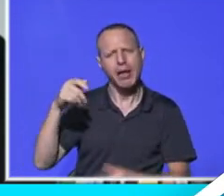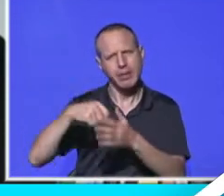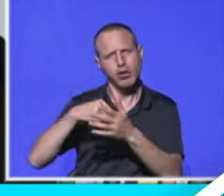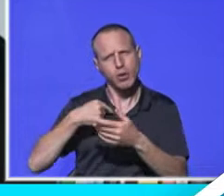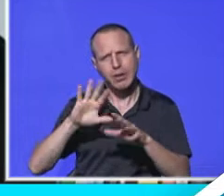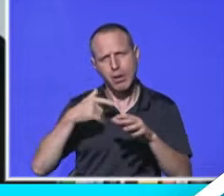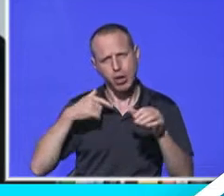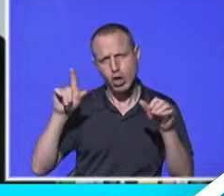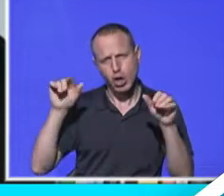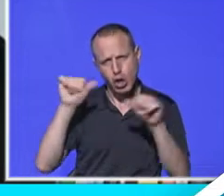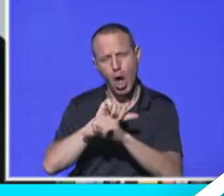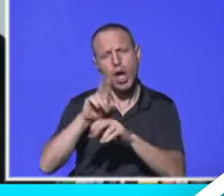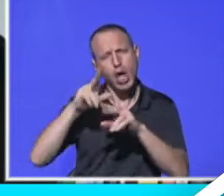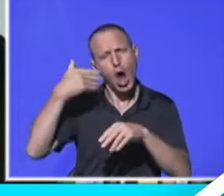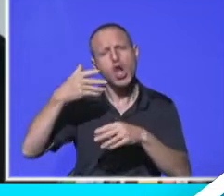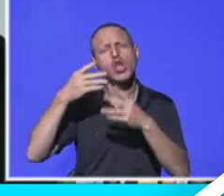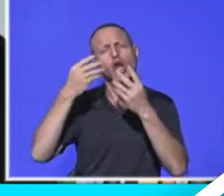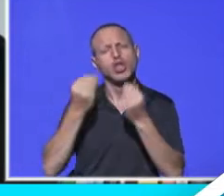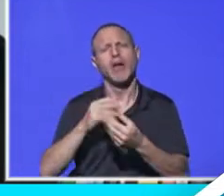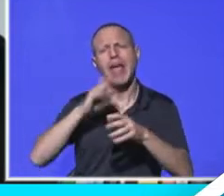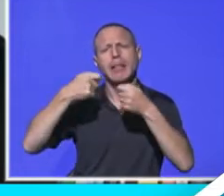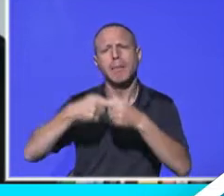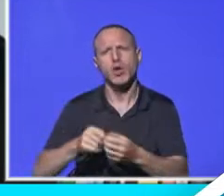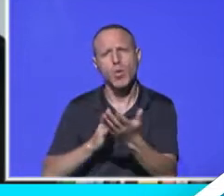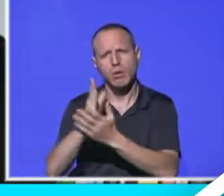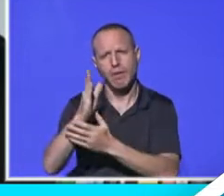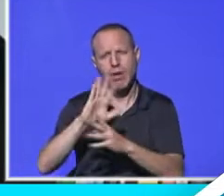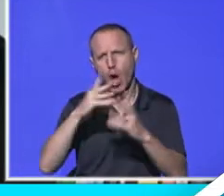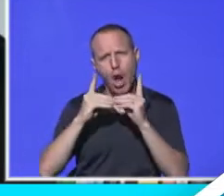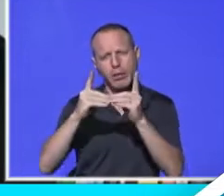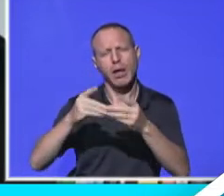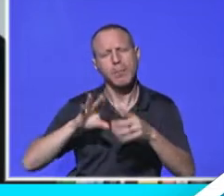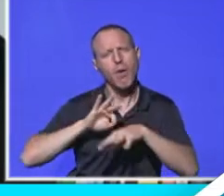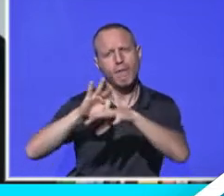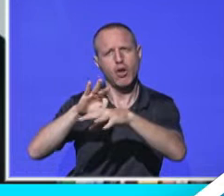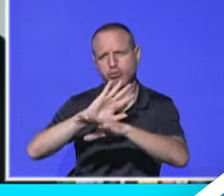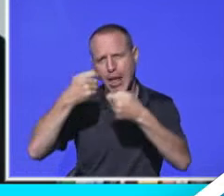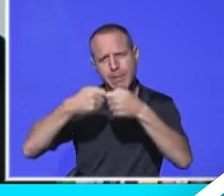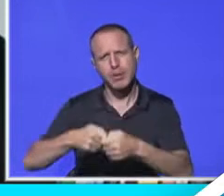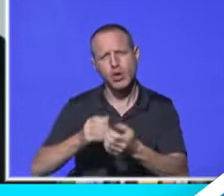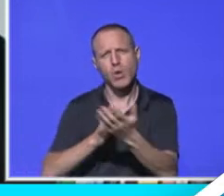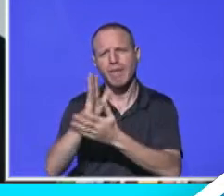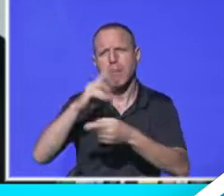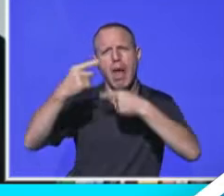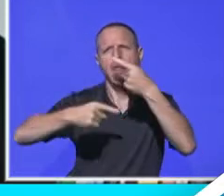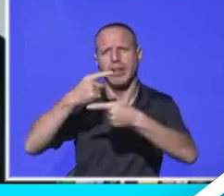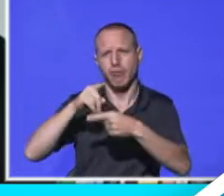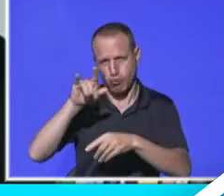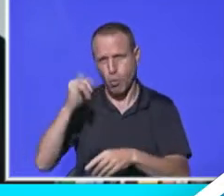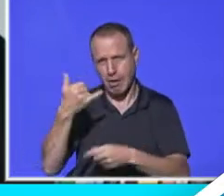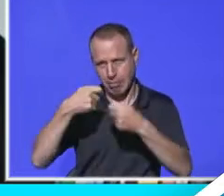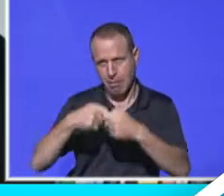מינוי קבע, כי בסוף כל הדרכים מובילות לכך שאין מינוי קבע, כי מה האלטרנטיבה? שהוא כן